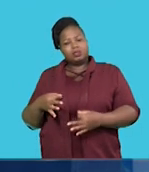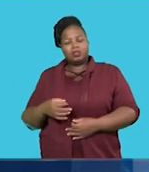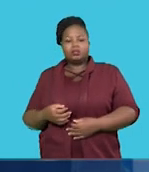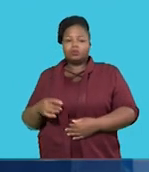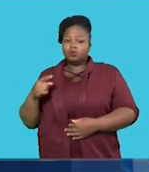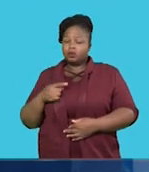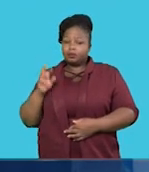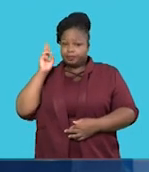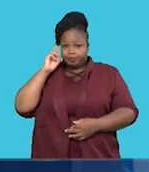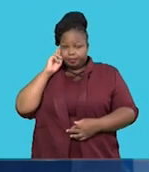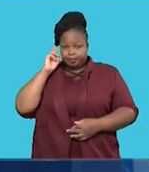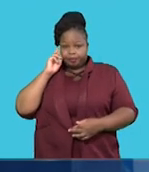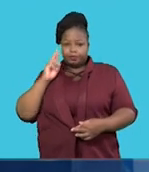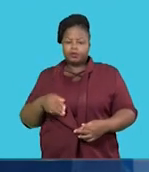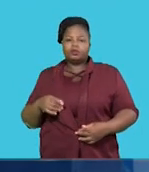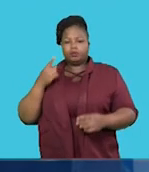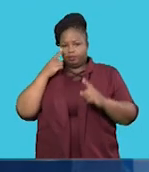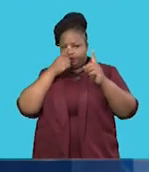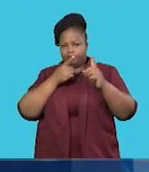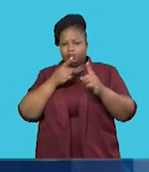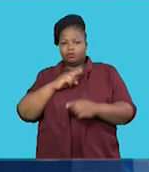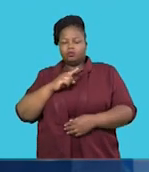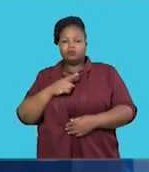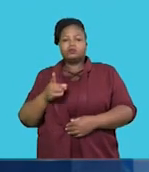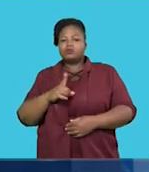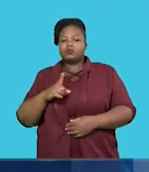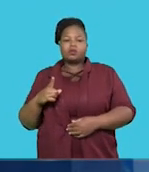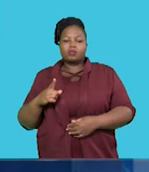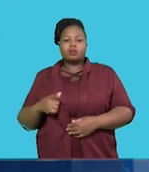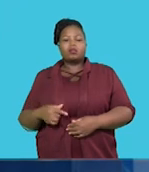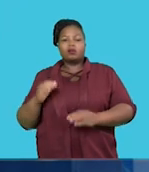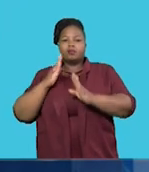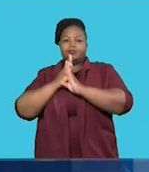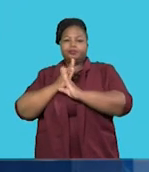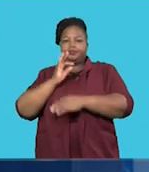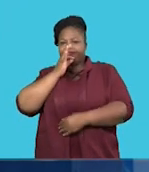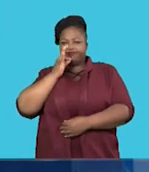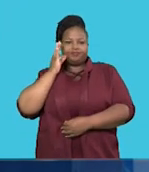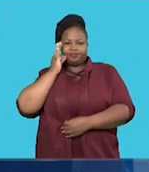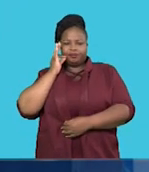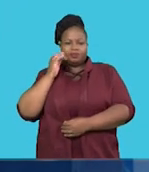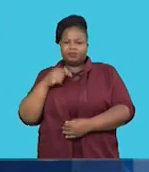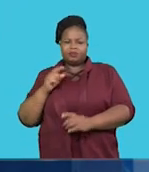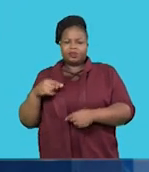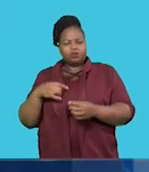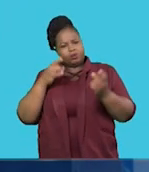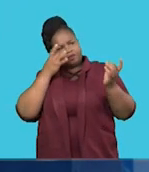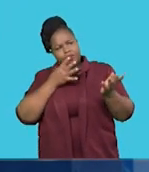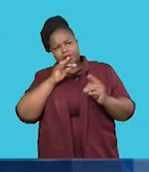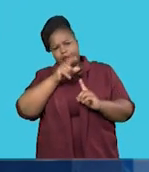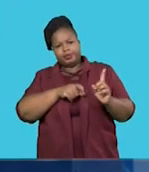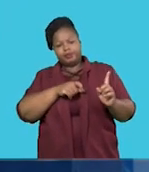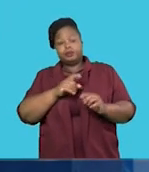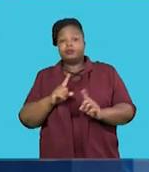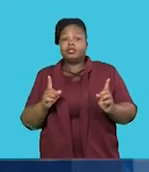Okokuqala uyakhumbula ukuthi inhloso yokuthi nginesikhathi esingakanani kuyimfihlo yami. Akufanelanga ukuthi omunye umuntu angitshele.